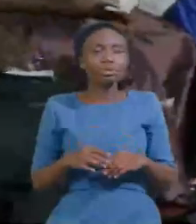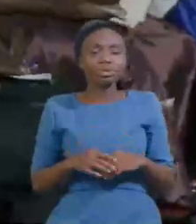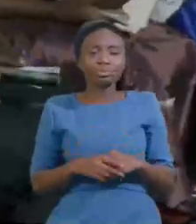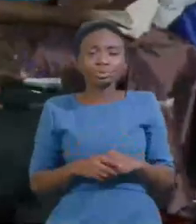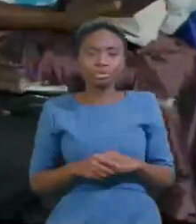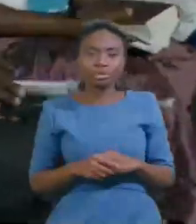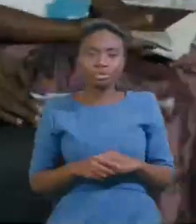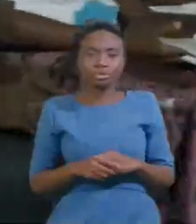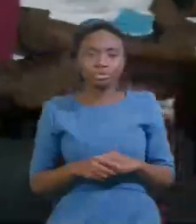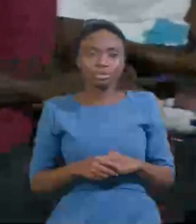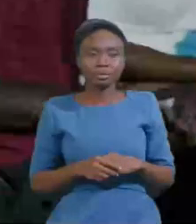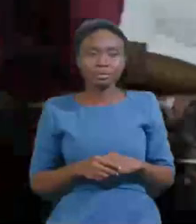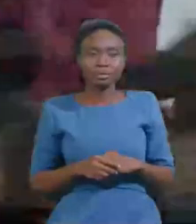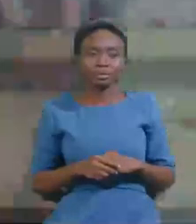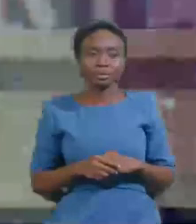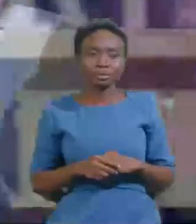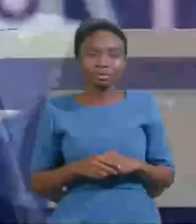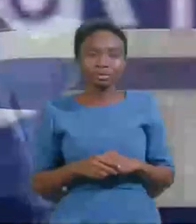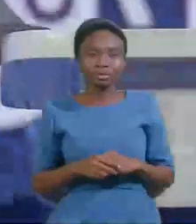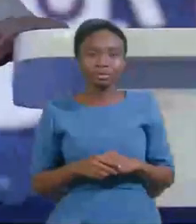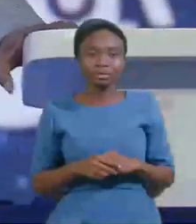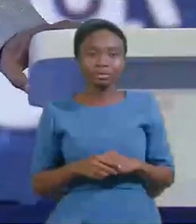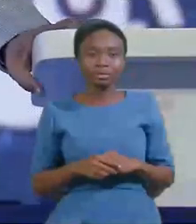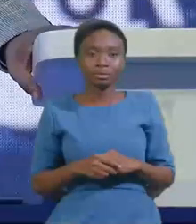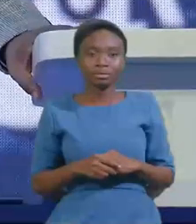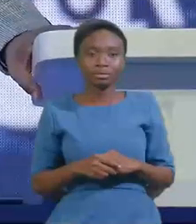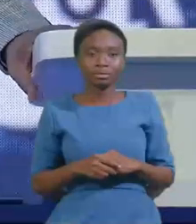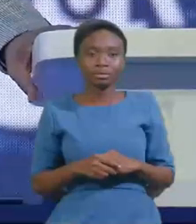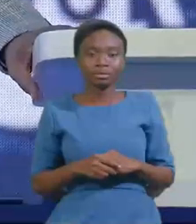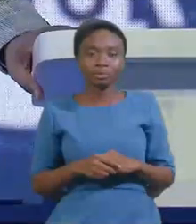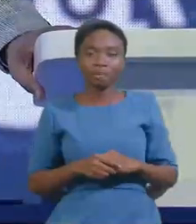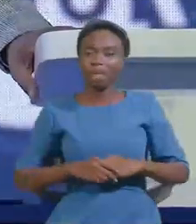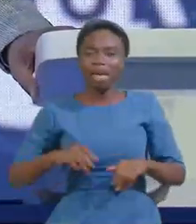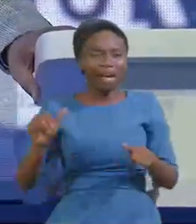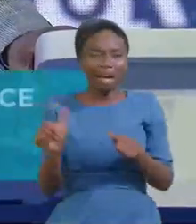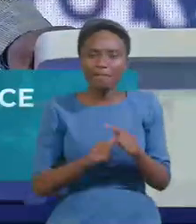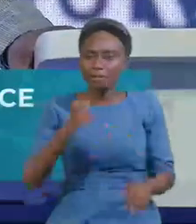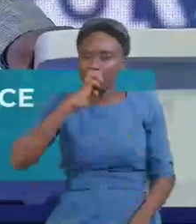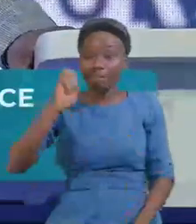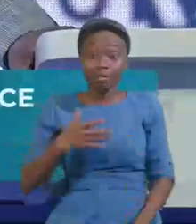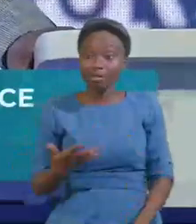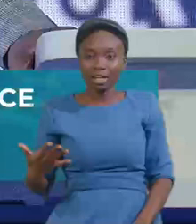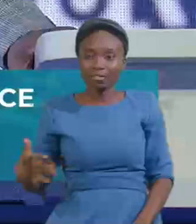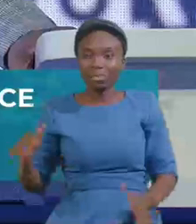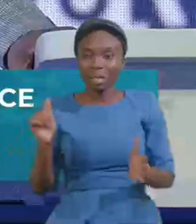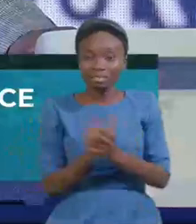Et ce soir, il écrasera bientôt Satan sous tes pieds.